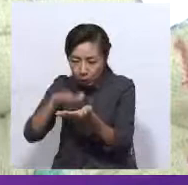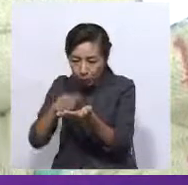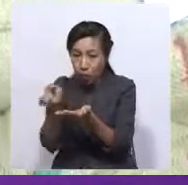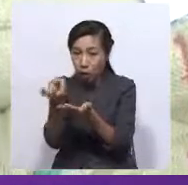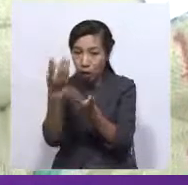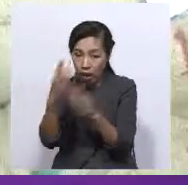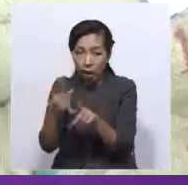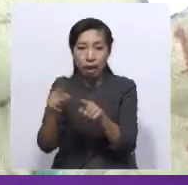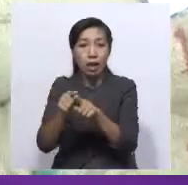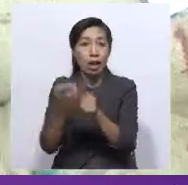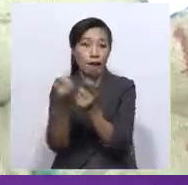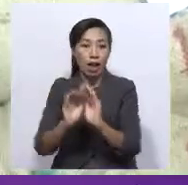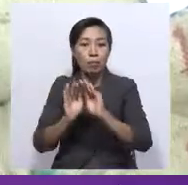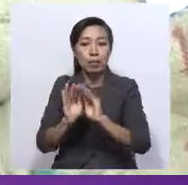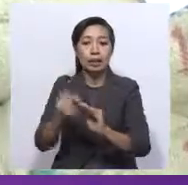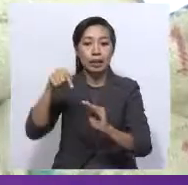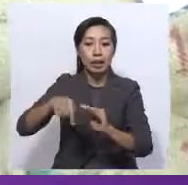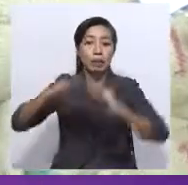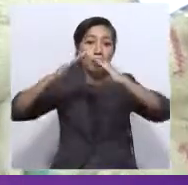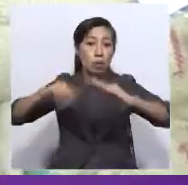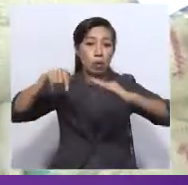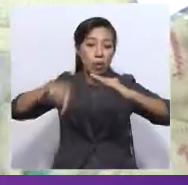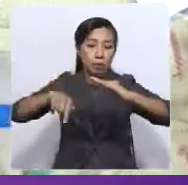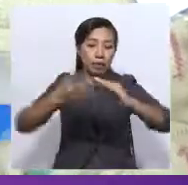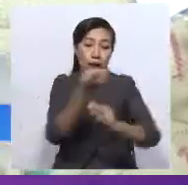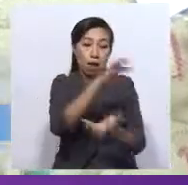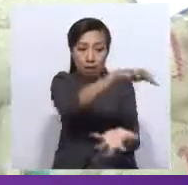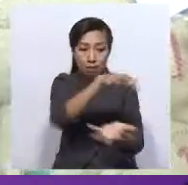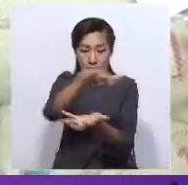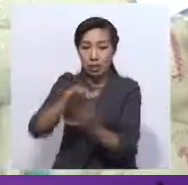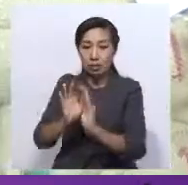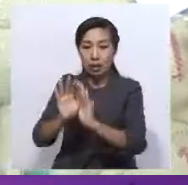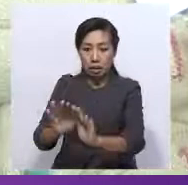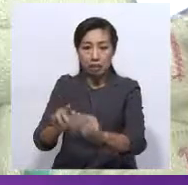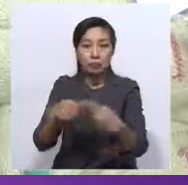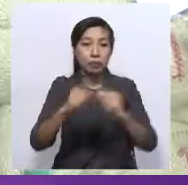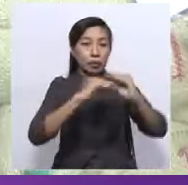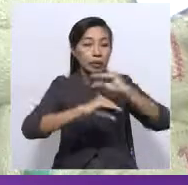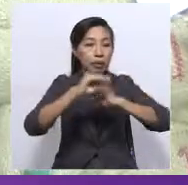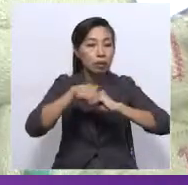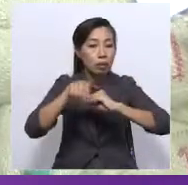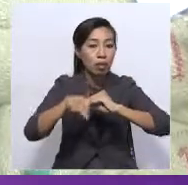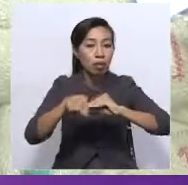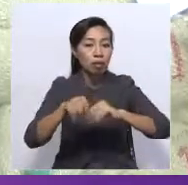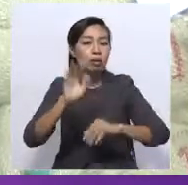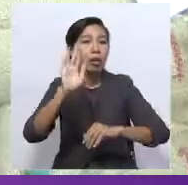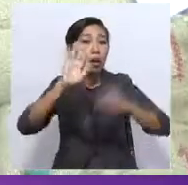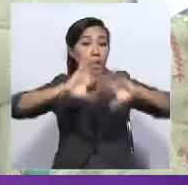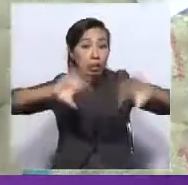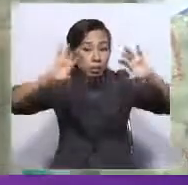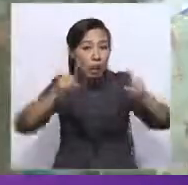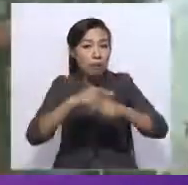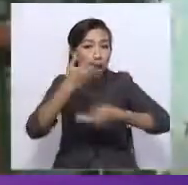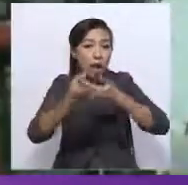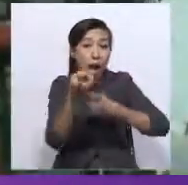ก็เข้ามารวบรวมที่โรงเรือนของเรานะครับหลังจากนั้นก็ใช้โครงการชะลอขายข้าวของทางรัฐบาล